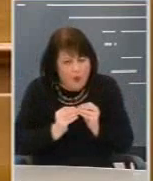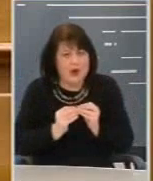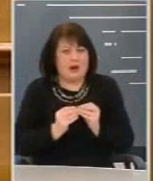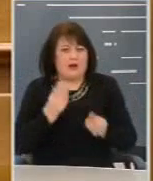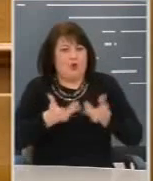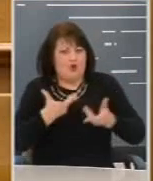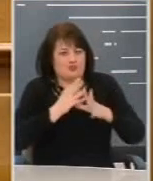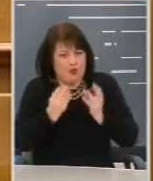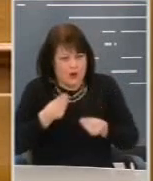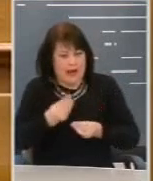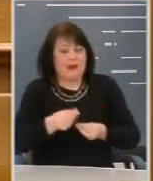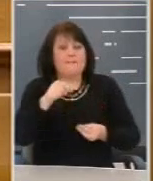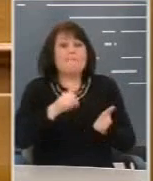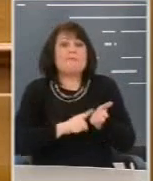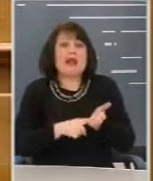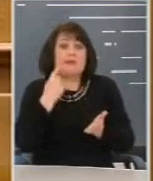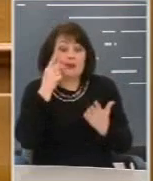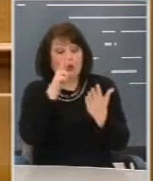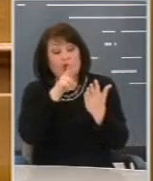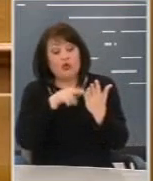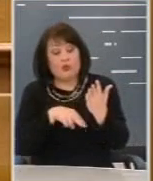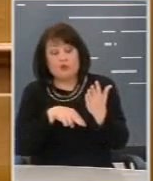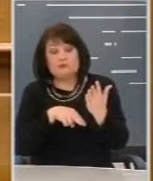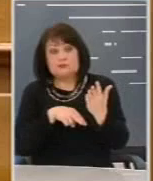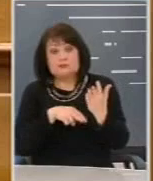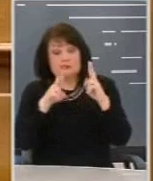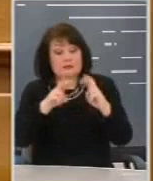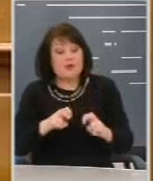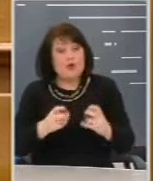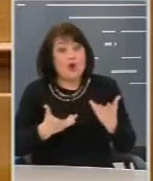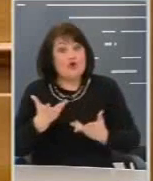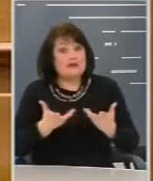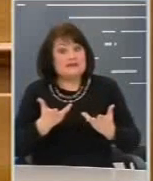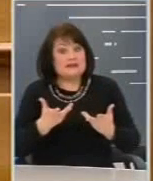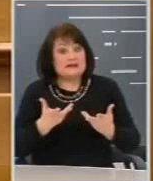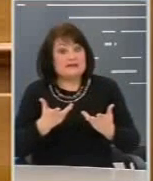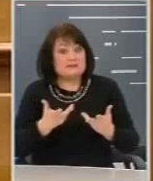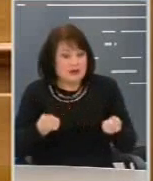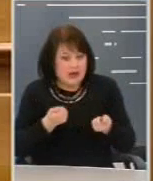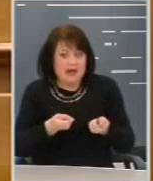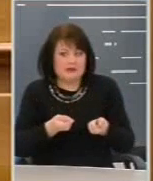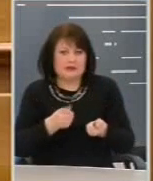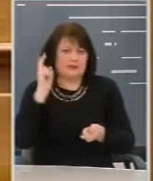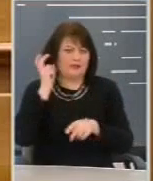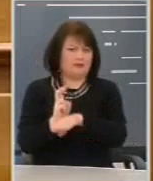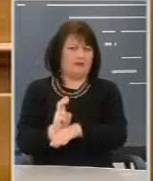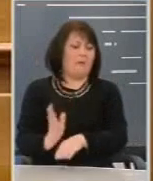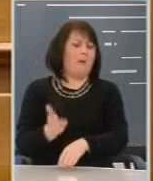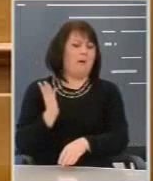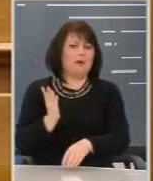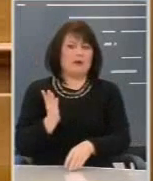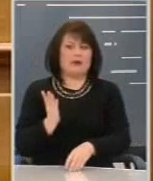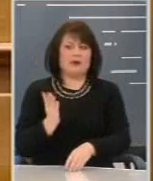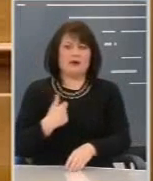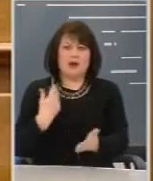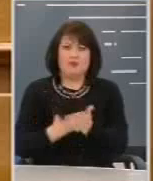Βουλή, εάν υπάρχει παρατήρηση ορκωτού, να κάνει κάτι, όχι να το βάλει στο αρχείο. Είμαστε νέοι βουλευτές. Δηλαδή, αν δεν υπάρχουν